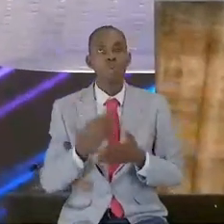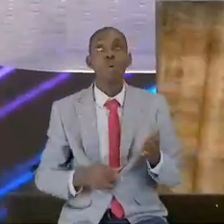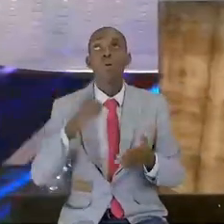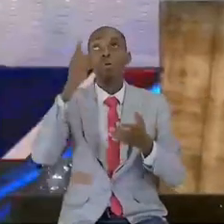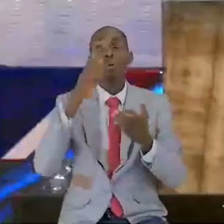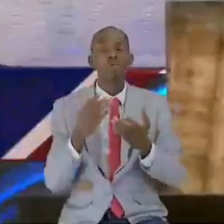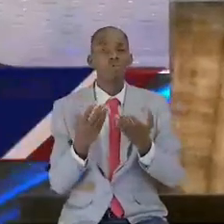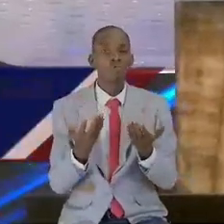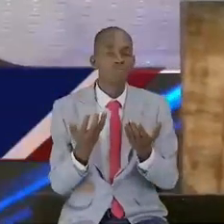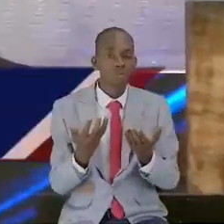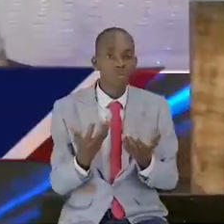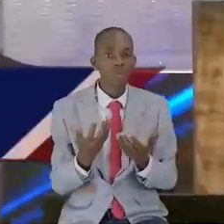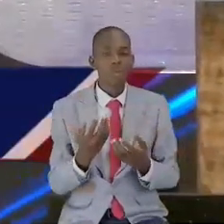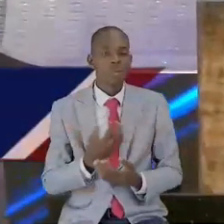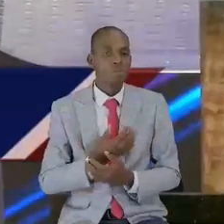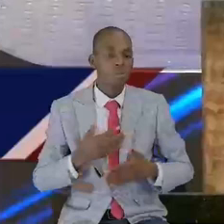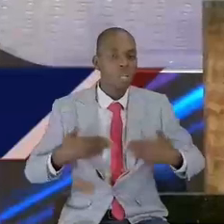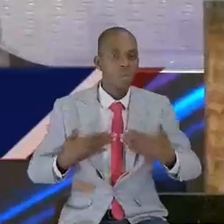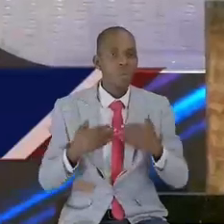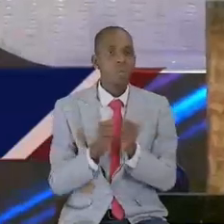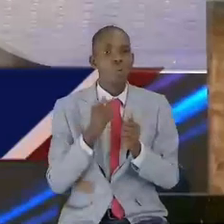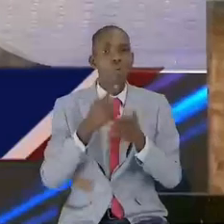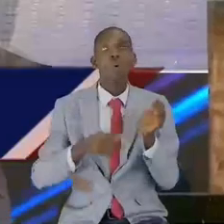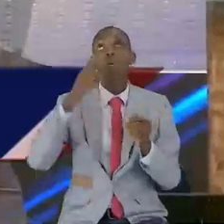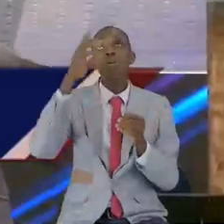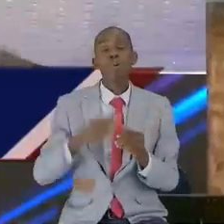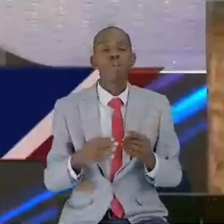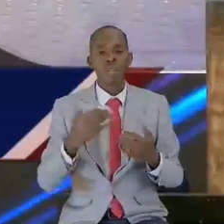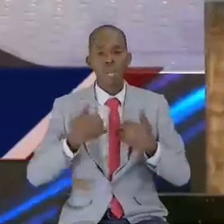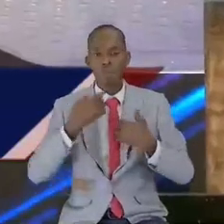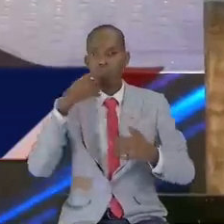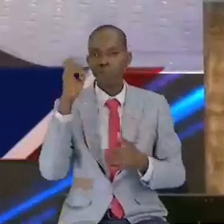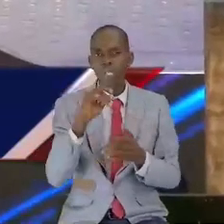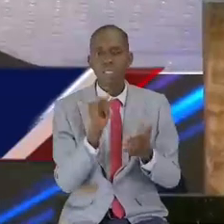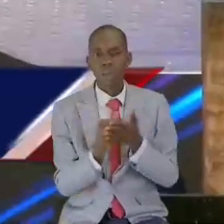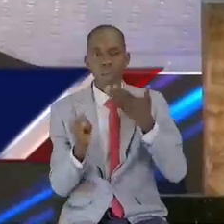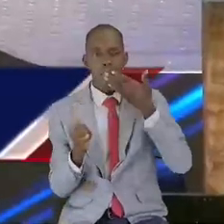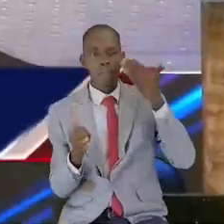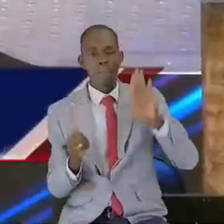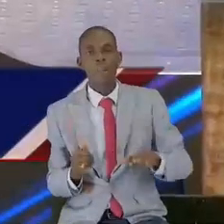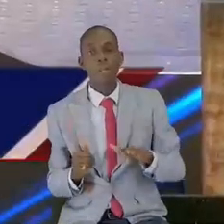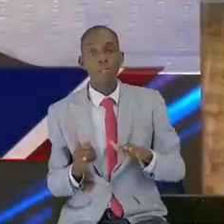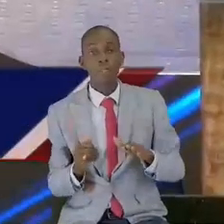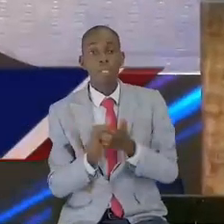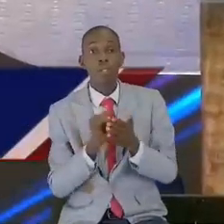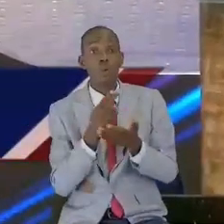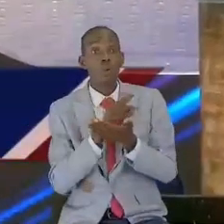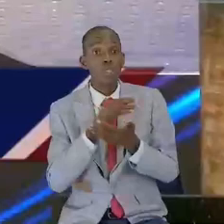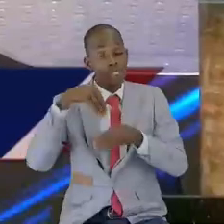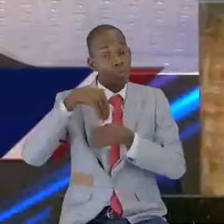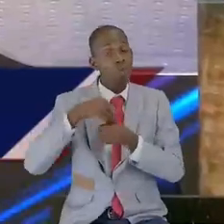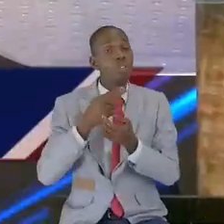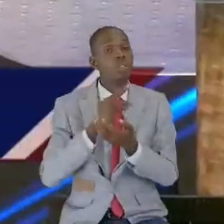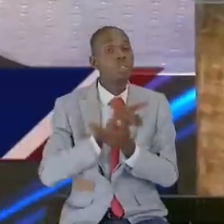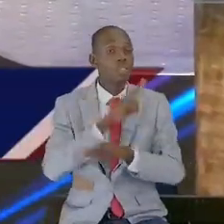Dieu désire, ce que Dieu a commandé, cette nature intérieure de la sainteté, cette nature